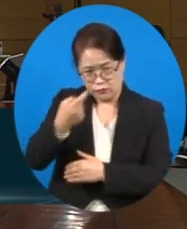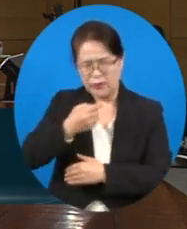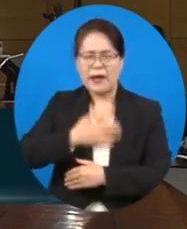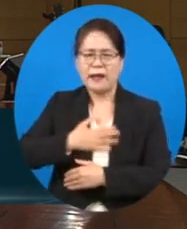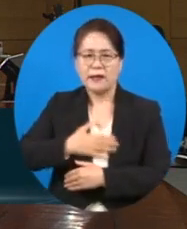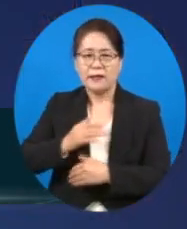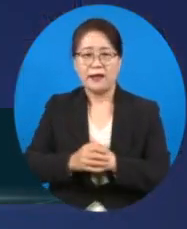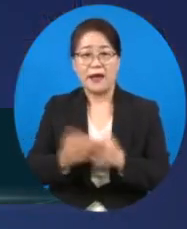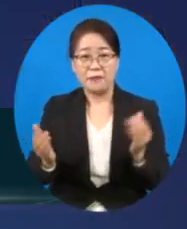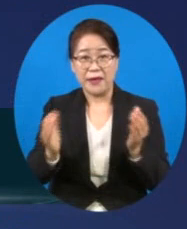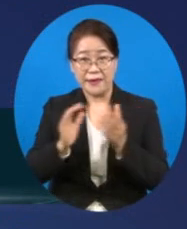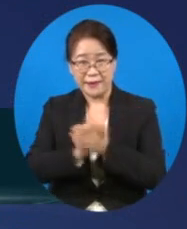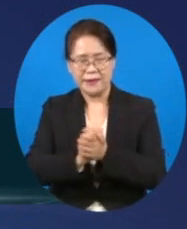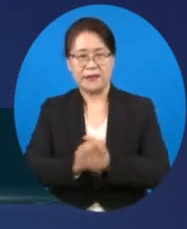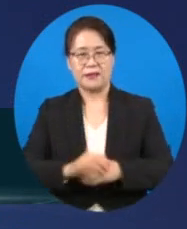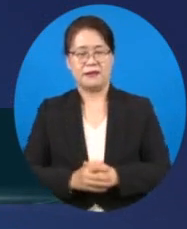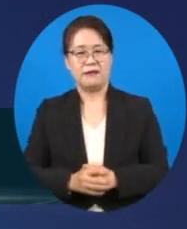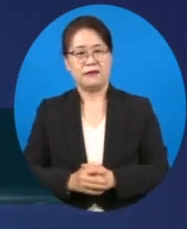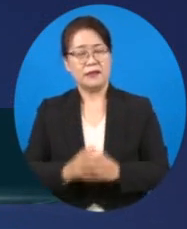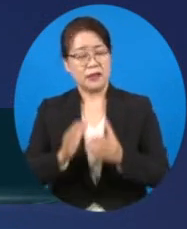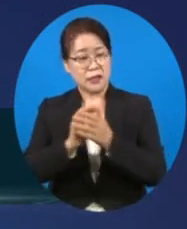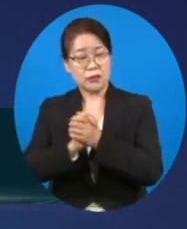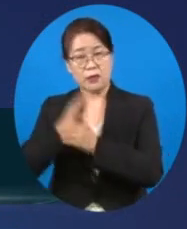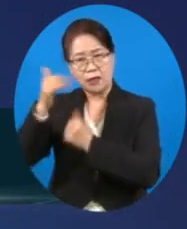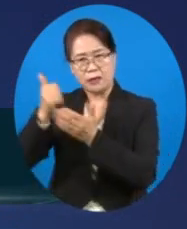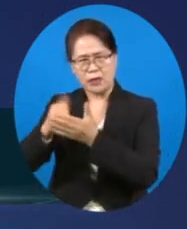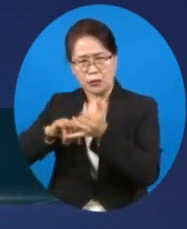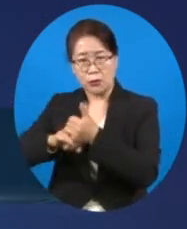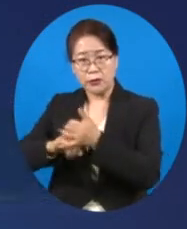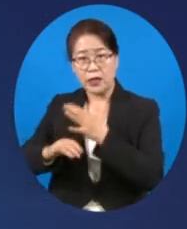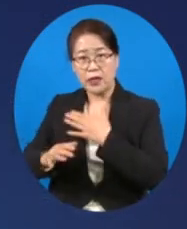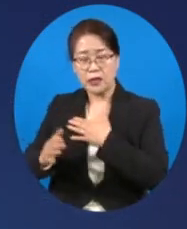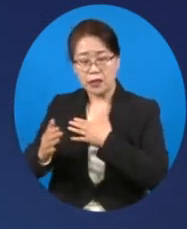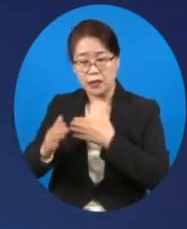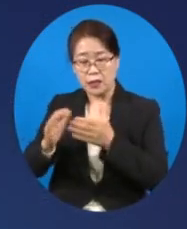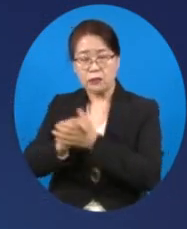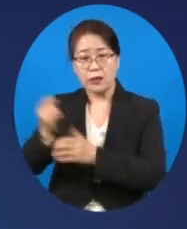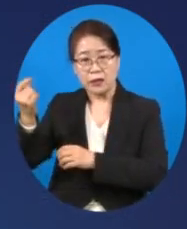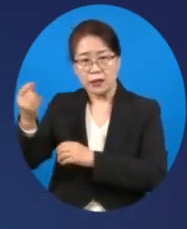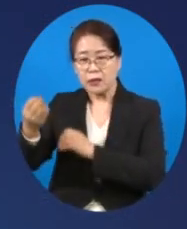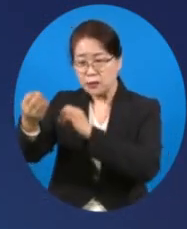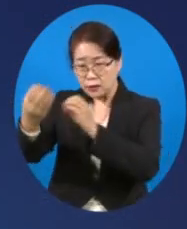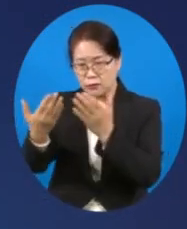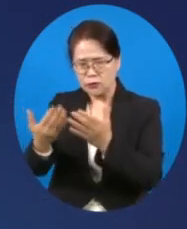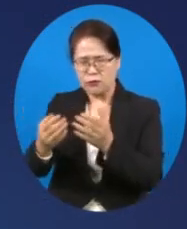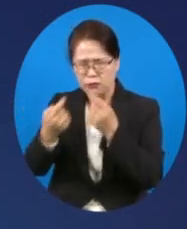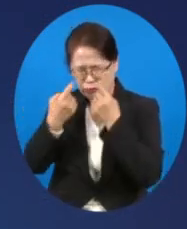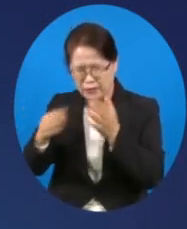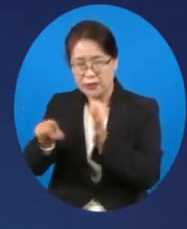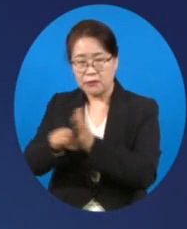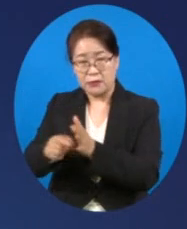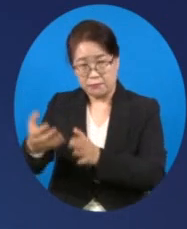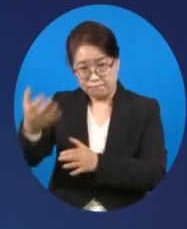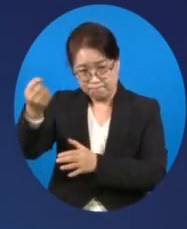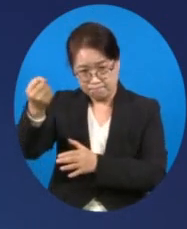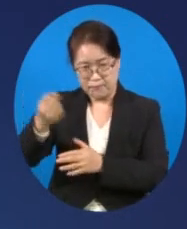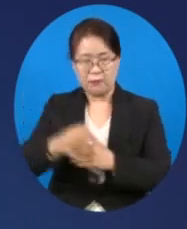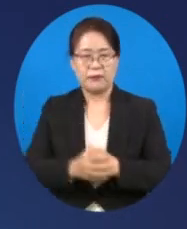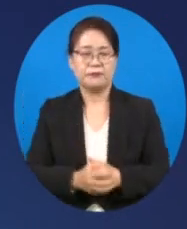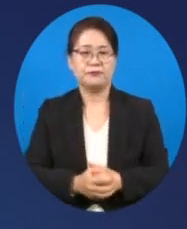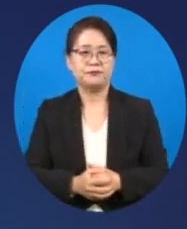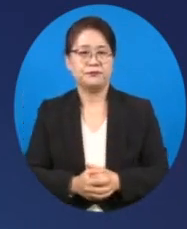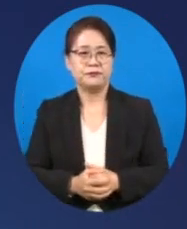아멘 내가 기도하면 하나님이 반드시 내 기도에 응답해 주신다는이 확신이 있었단 말이에요